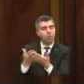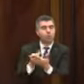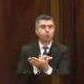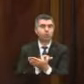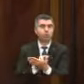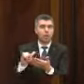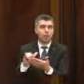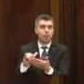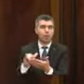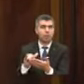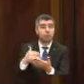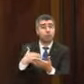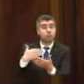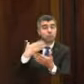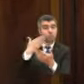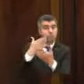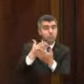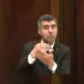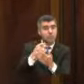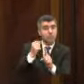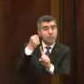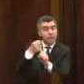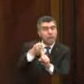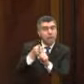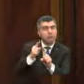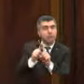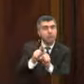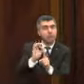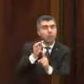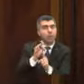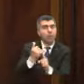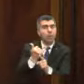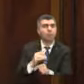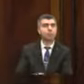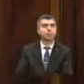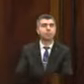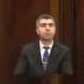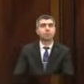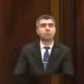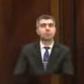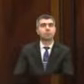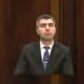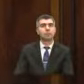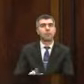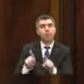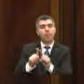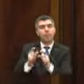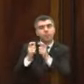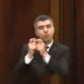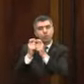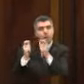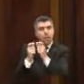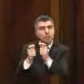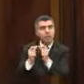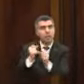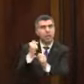العموميه وتمشوا راسا لاصلاحات حقيقيه في هذا الجانب. الشق المتعلق بالامتيازات والشركات التي تشتغل في